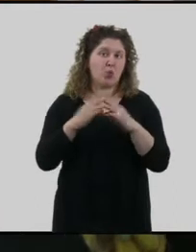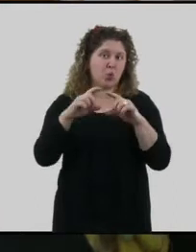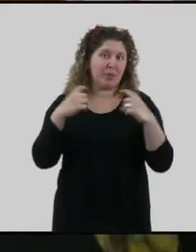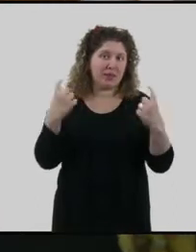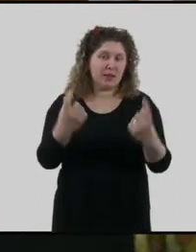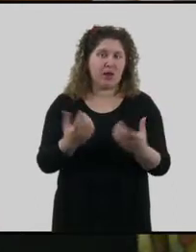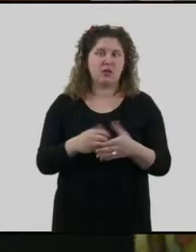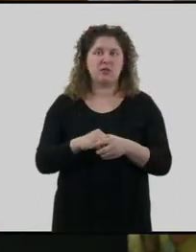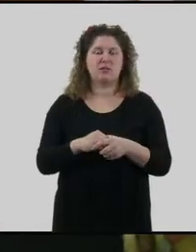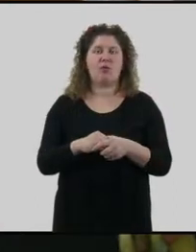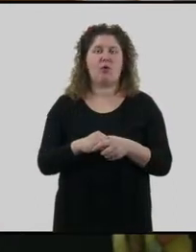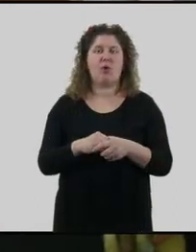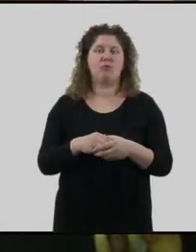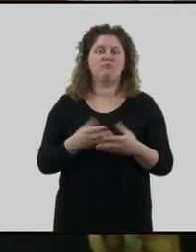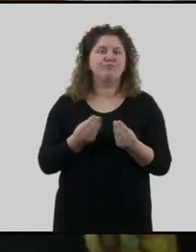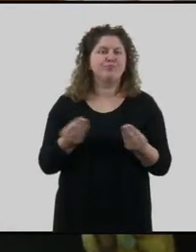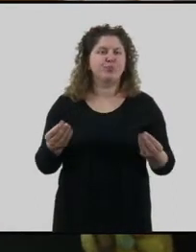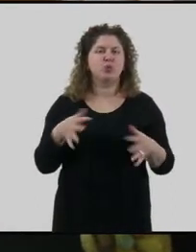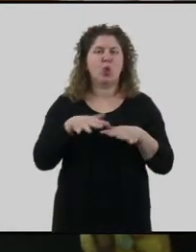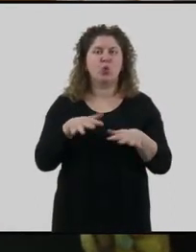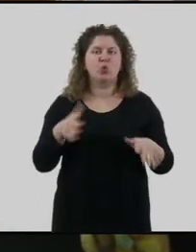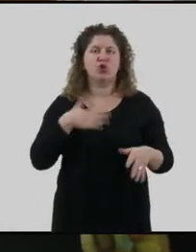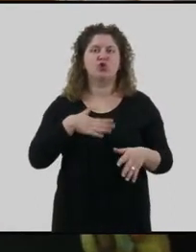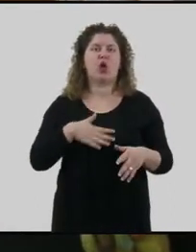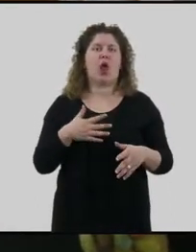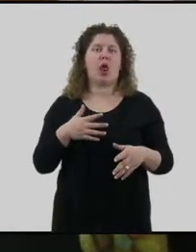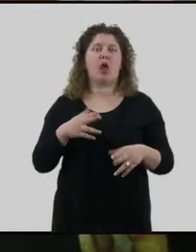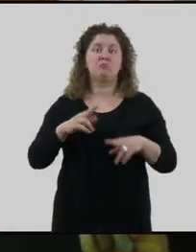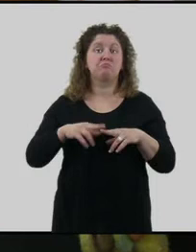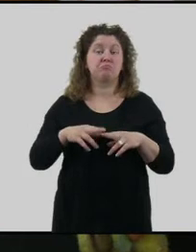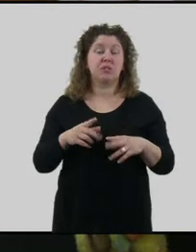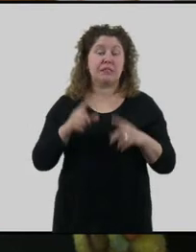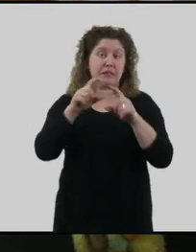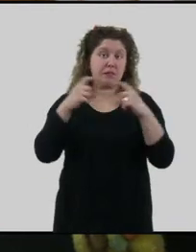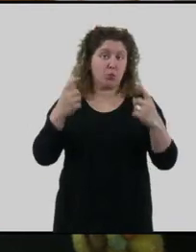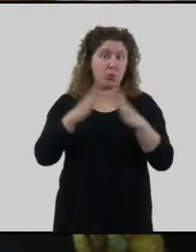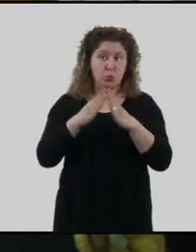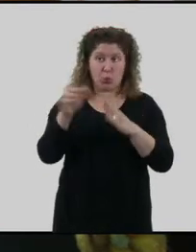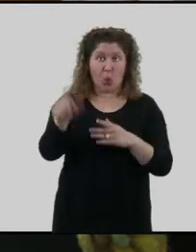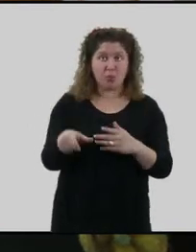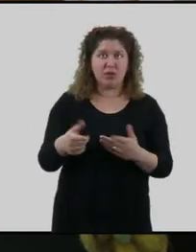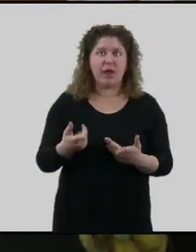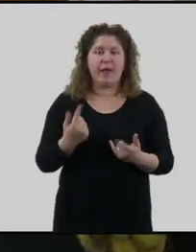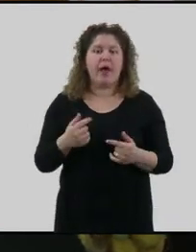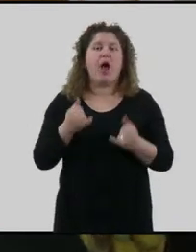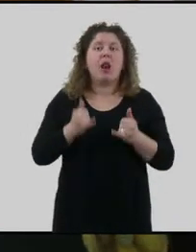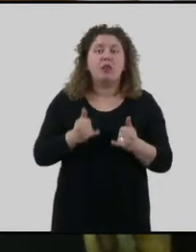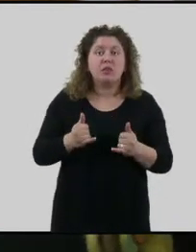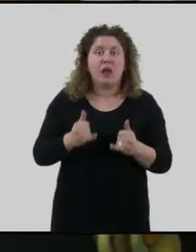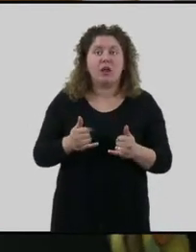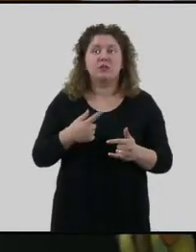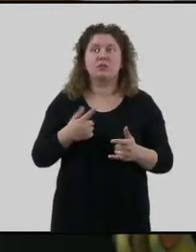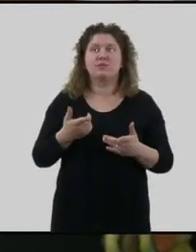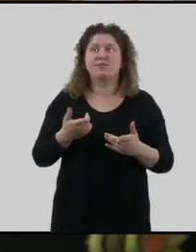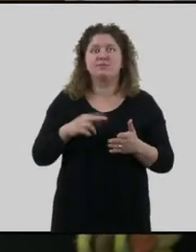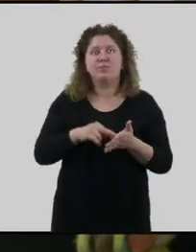puno ljudi želi postati udomitelj, no međutim i nadalje je to nedovoljno obzirom da je današnja situacija pokazuje da je sve